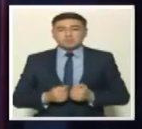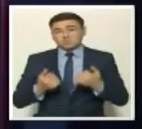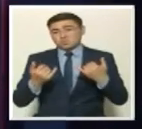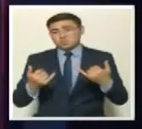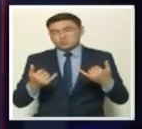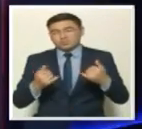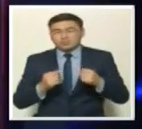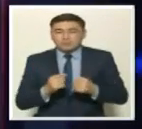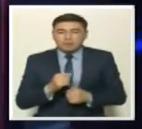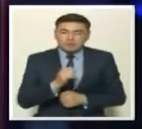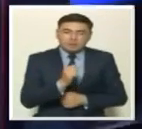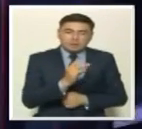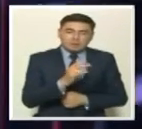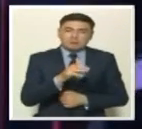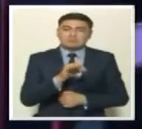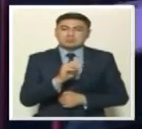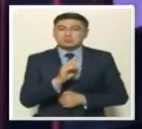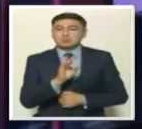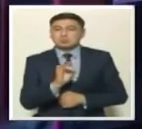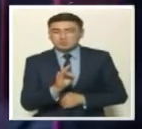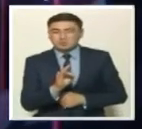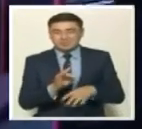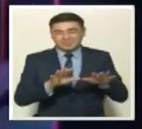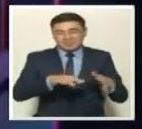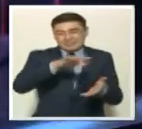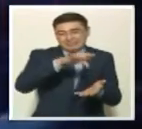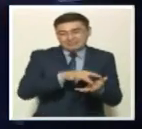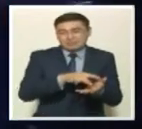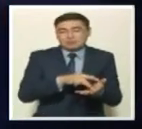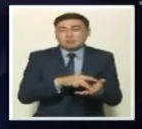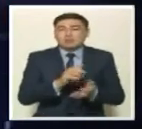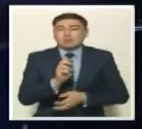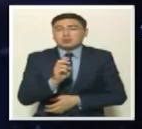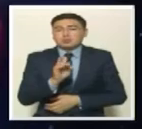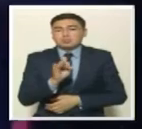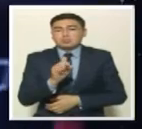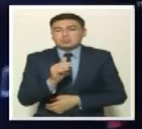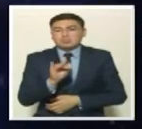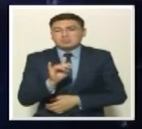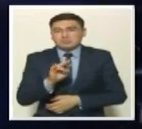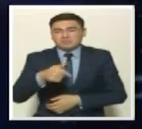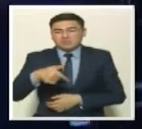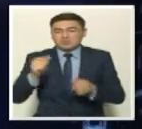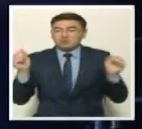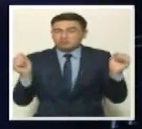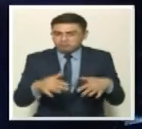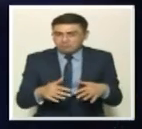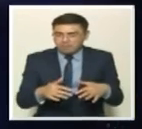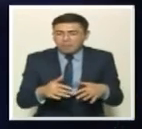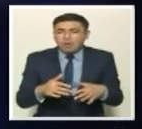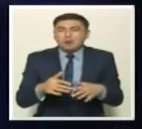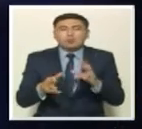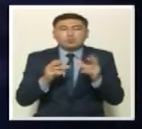Сегодня на площадке Антикор Орталығы прошел брифинг. В ходе встречи было отмечено, что в целях снижения коррупции за 9 месяцев текущего года